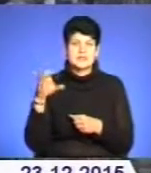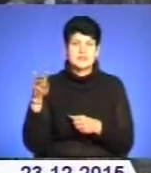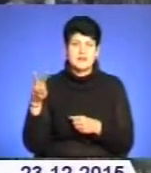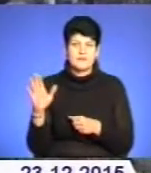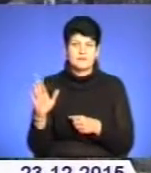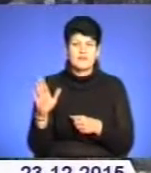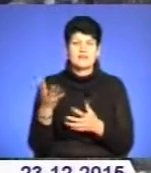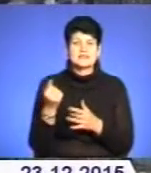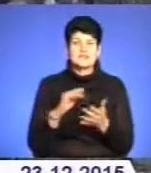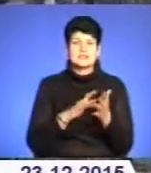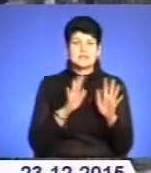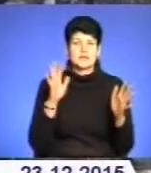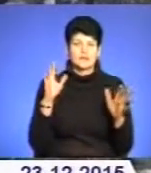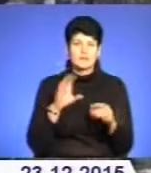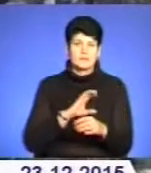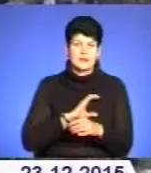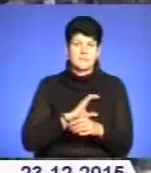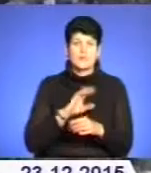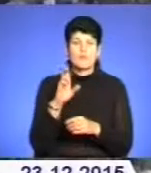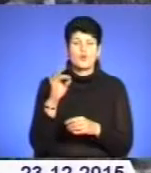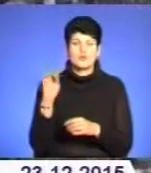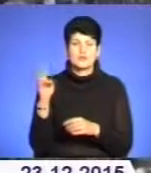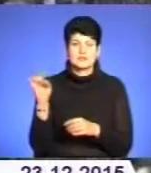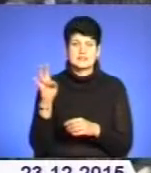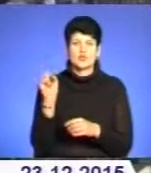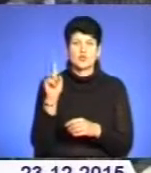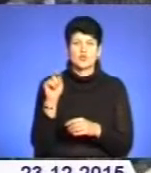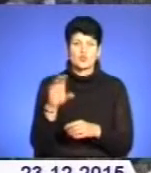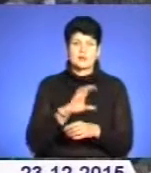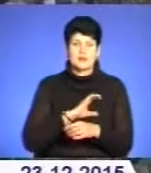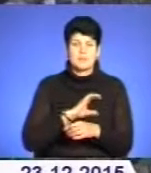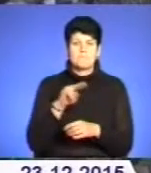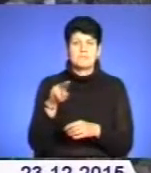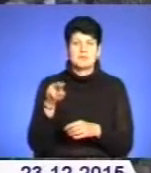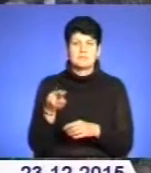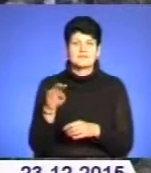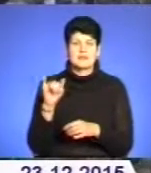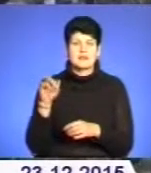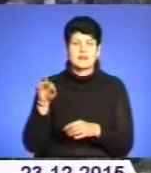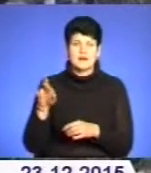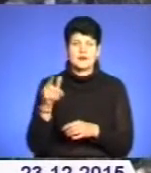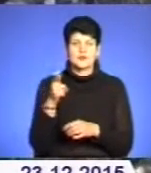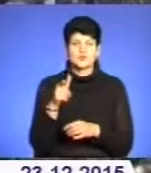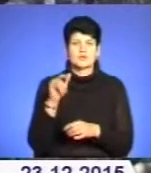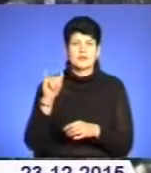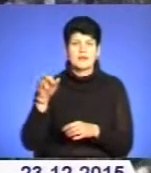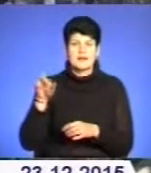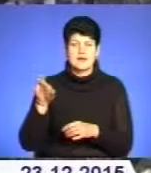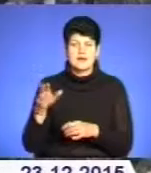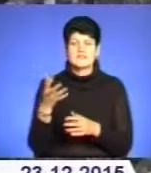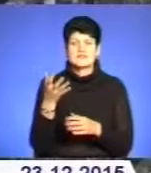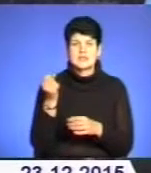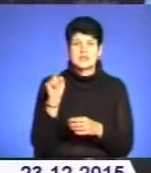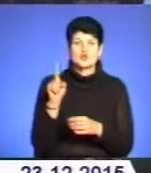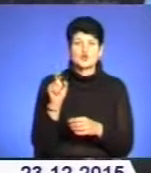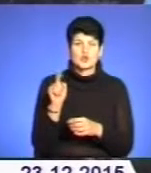взяв срібну медаль, Бойко Назар, золоту медаль, Пилипівський Ілля, Гасюк Ілля і Кіналь Сергій взяли золоті